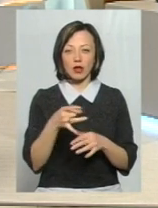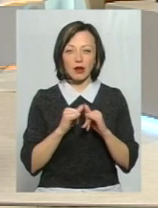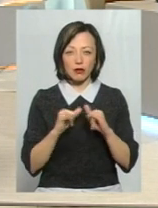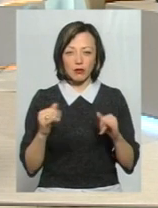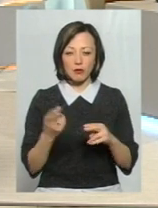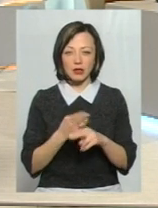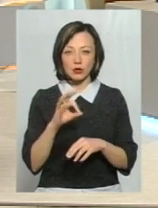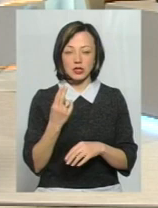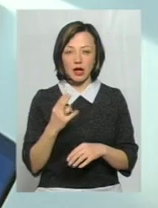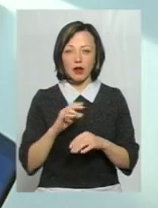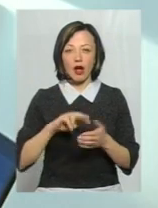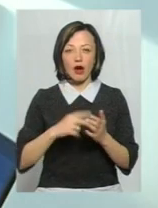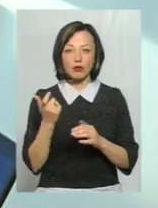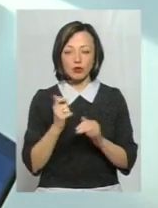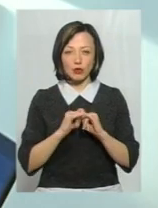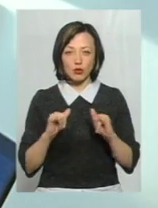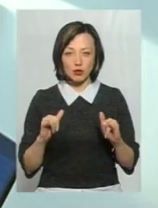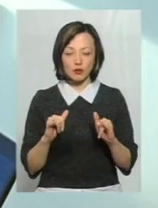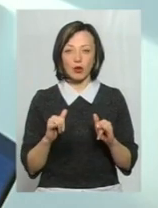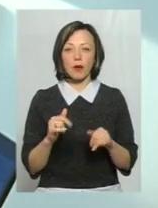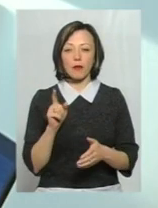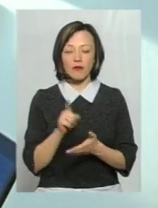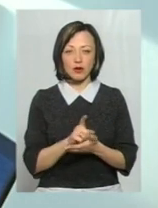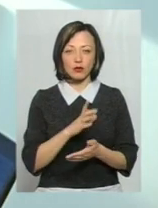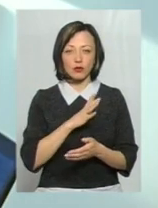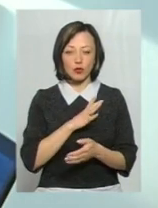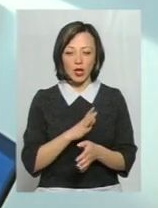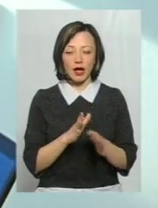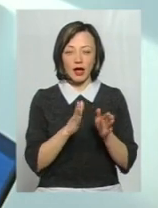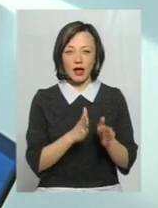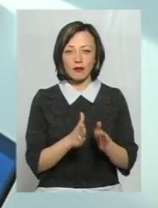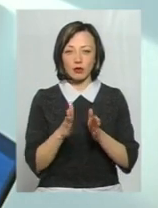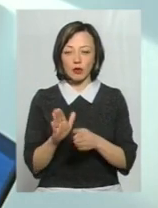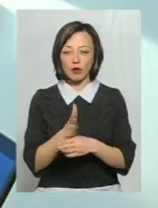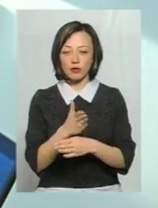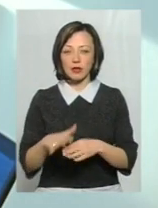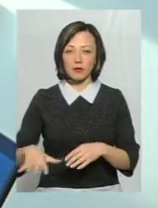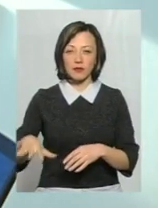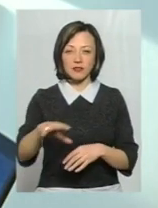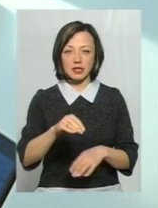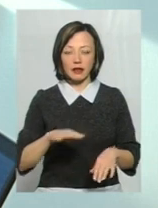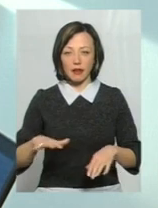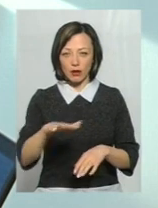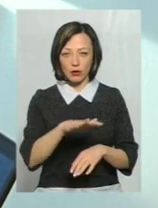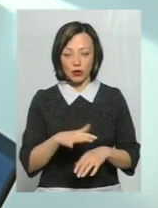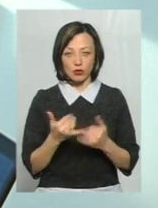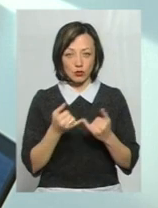без соціально-економічного розвитку, який закладені бюджети, повинно бути рівномірно розподілено по всіх територіях. Сьогодні я б сказав, що в цьому відношенні